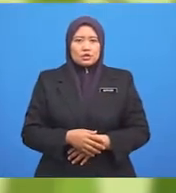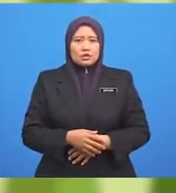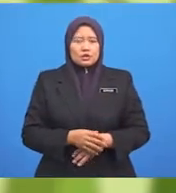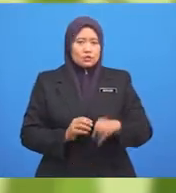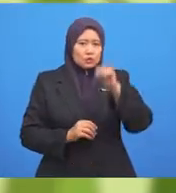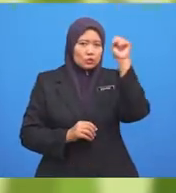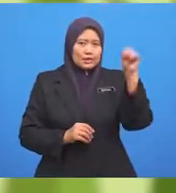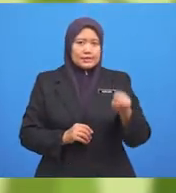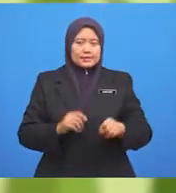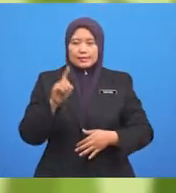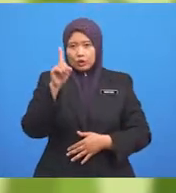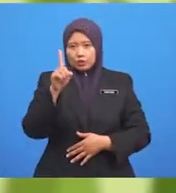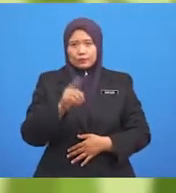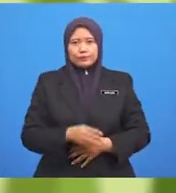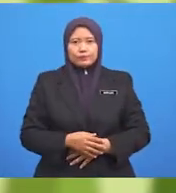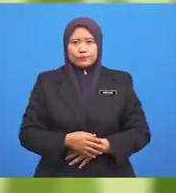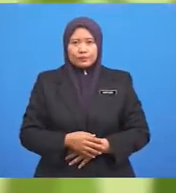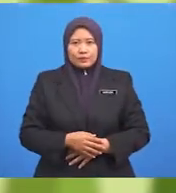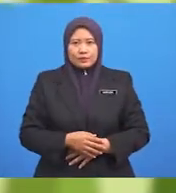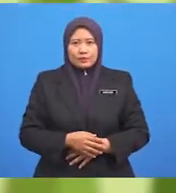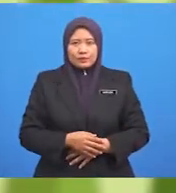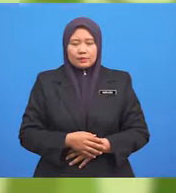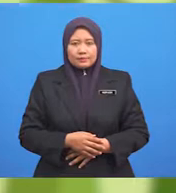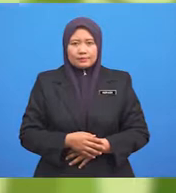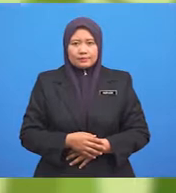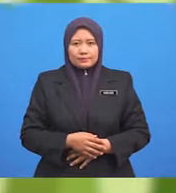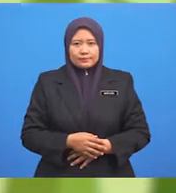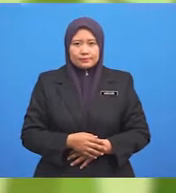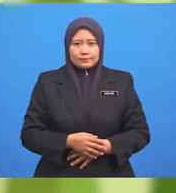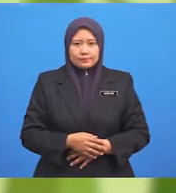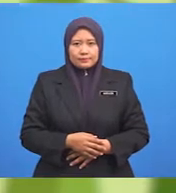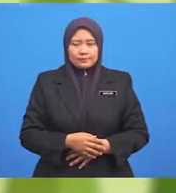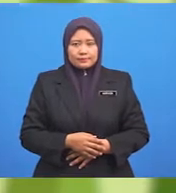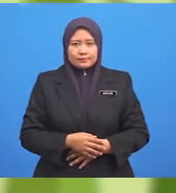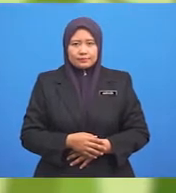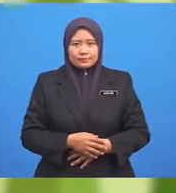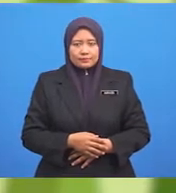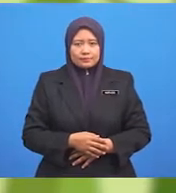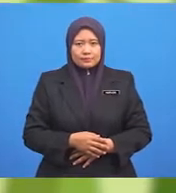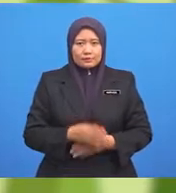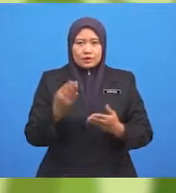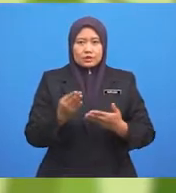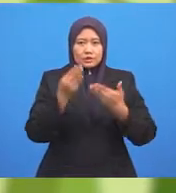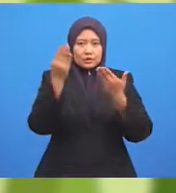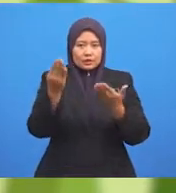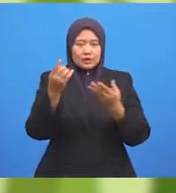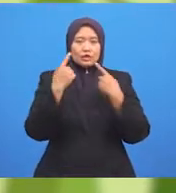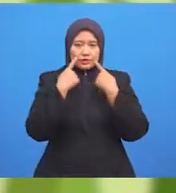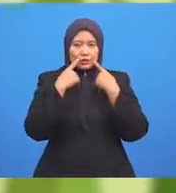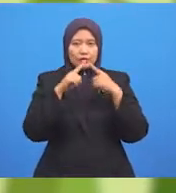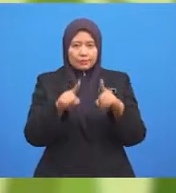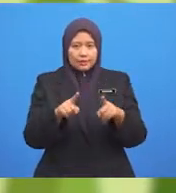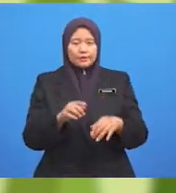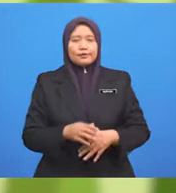bagi soalan pertama, murid boleh menjawab seperti jawapan yang ada pada cikgu